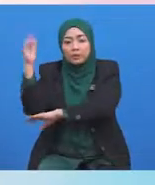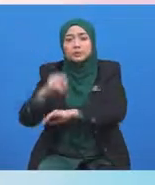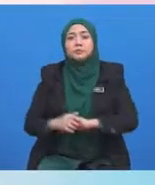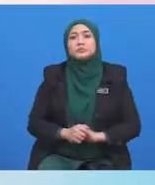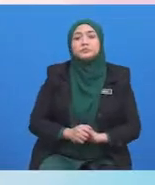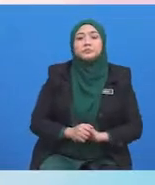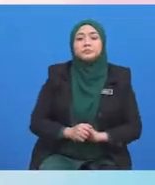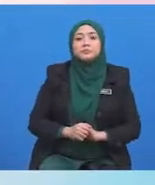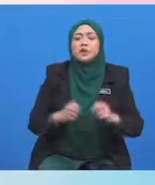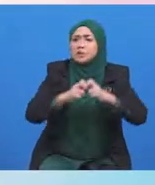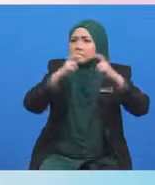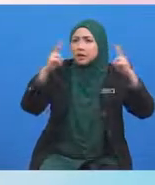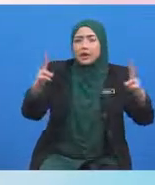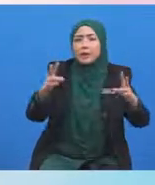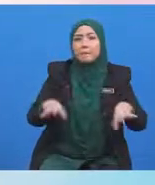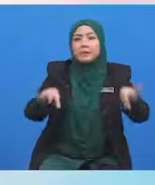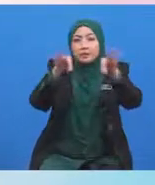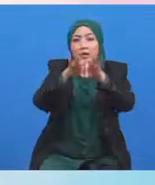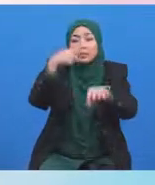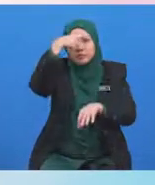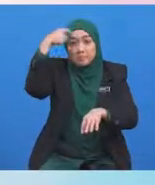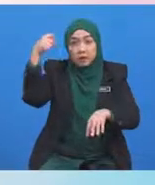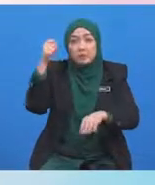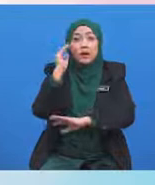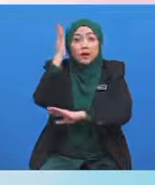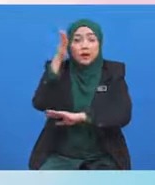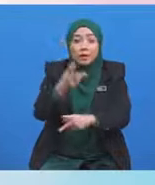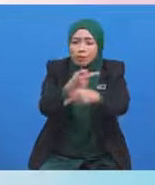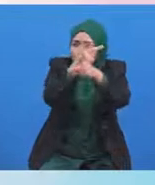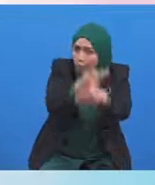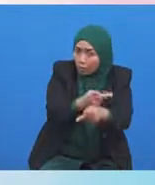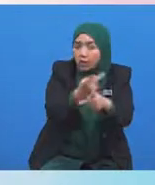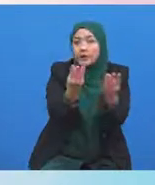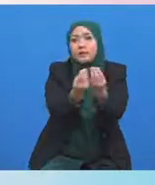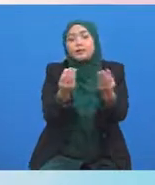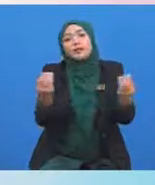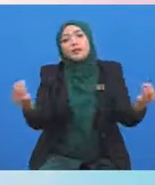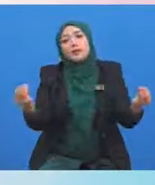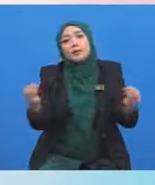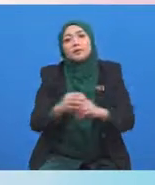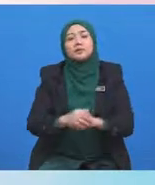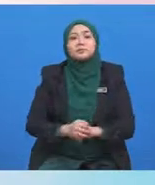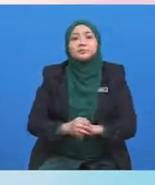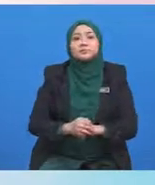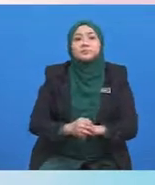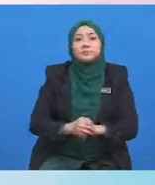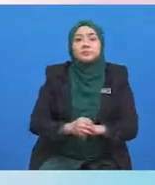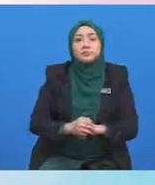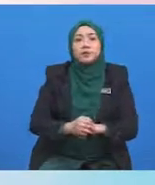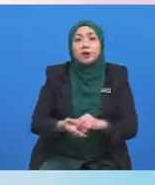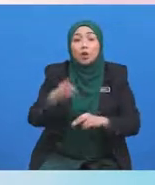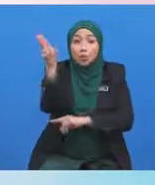penting dalam mengukuhkan struktur tanah. Oleh itu, cerun yang mempunyai hutan semula jadi yang